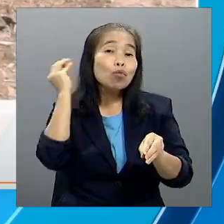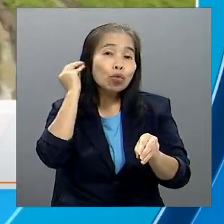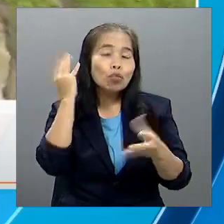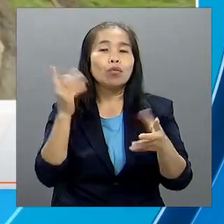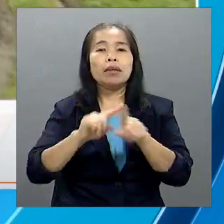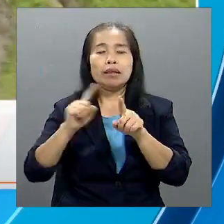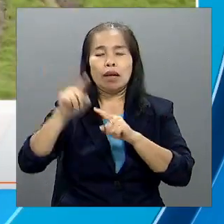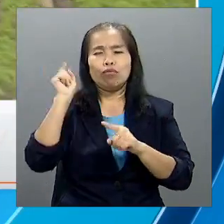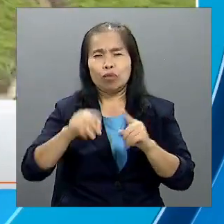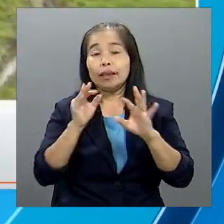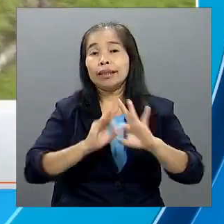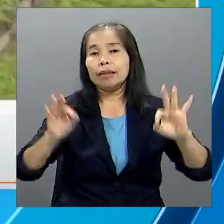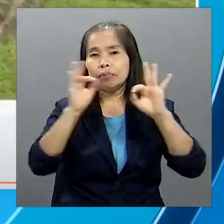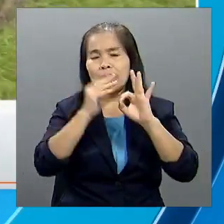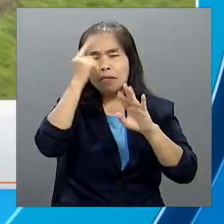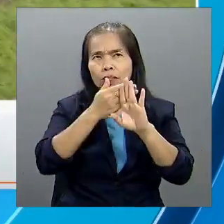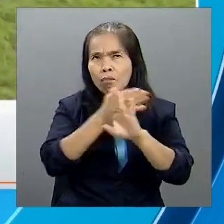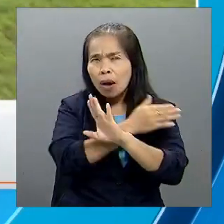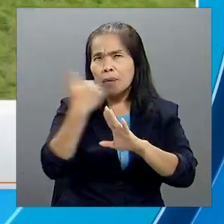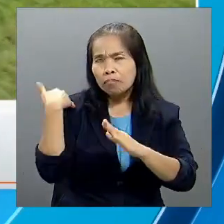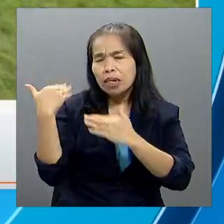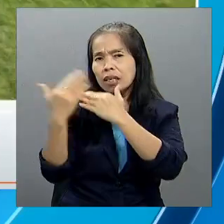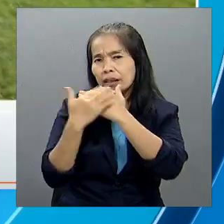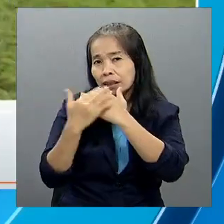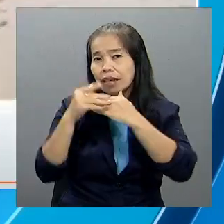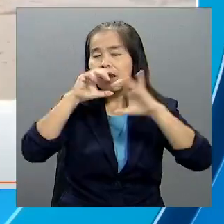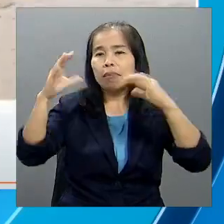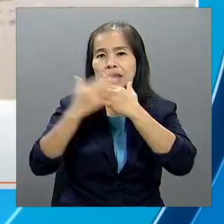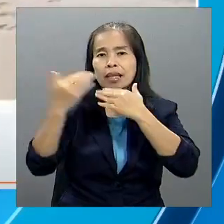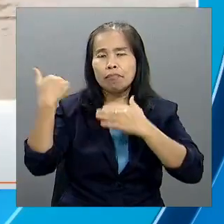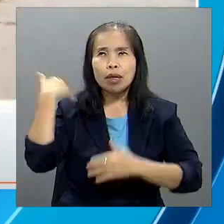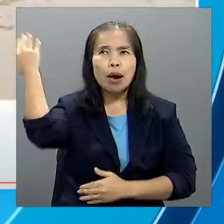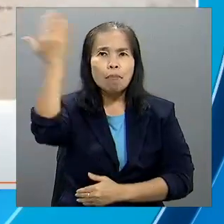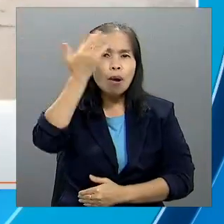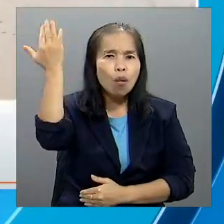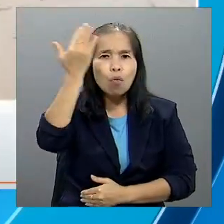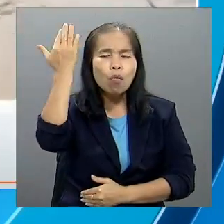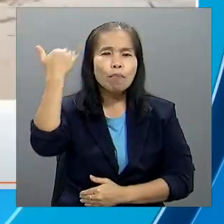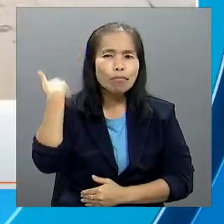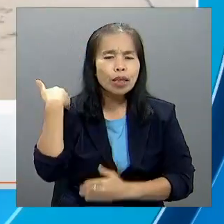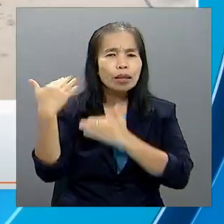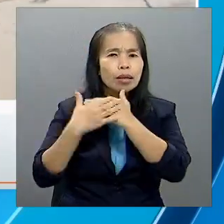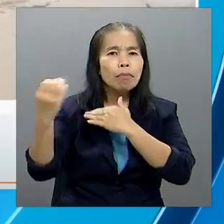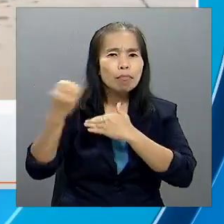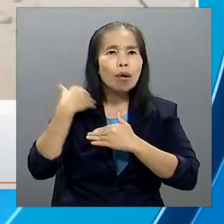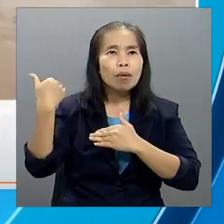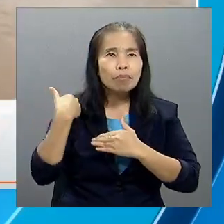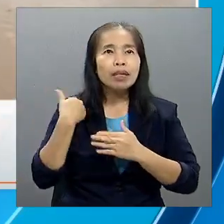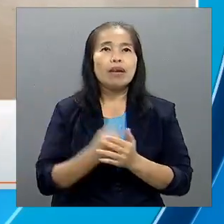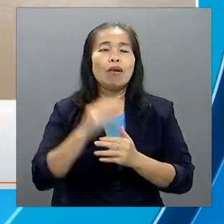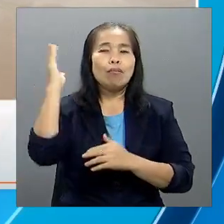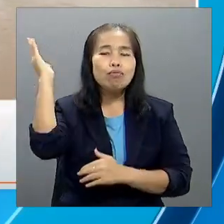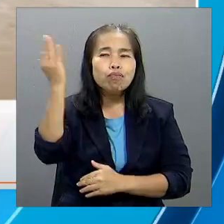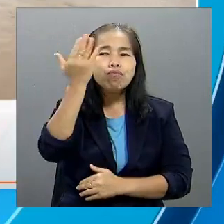คะว่าพายุจะเข้ามาไหมเพราะว่าปกติเนี่ยพายุจะก่อตัวในทะเลแล้วเขาก็จะมีช่วงของการเคลื่อนมานะ